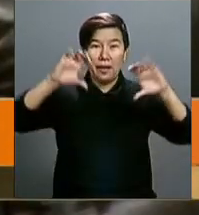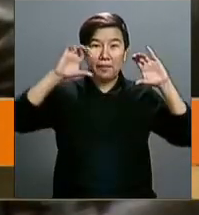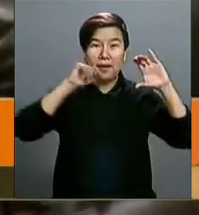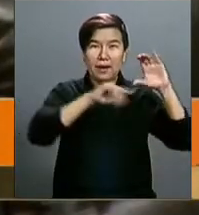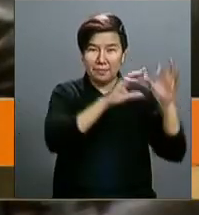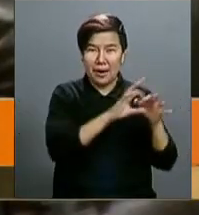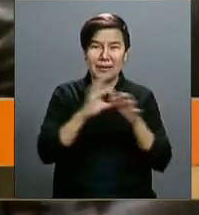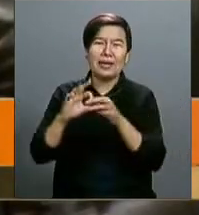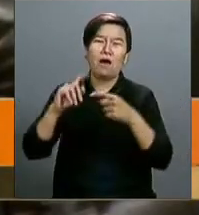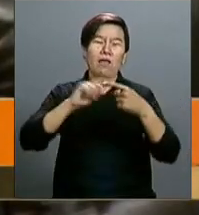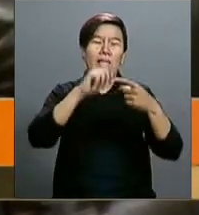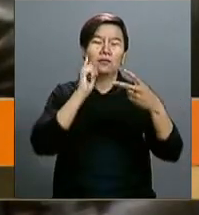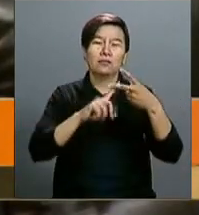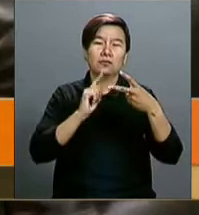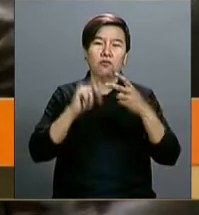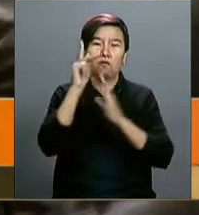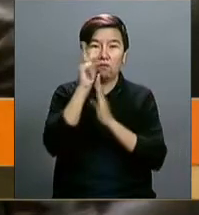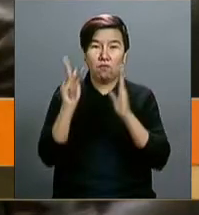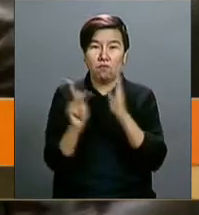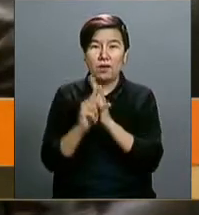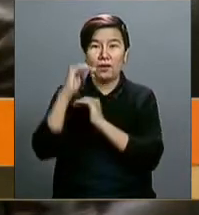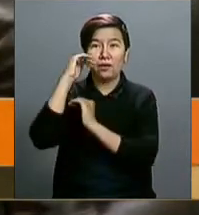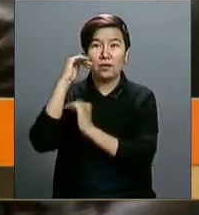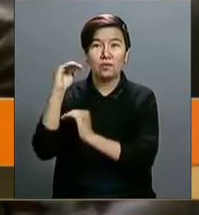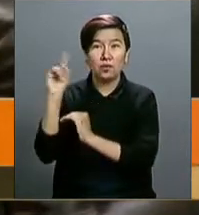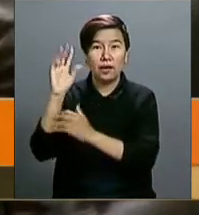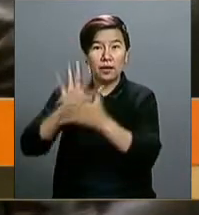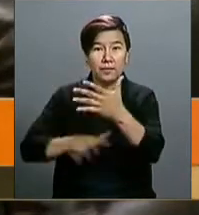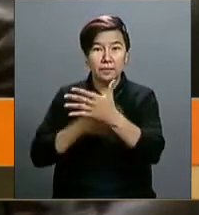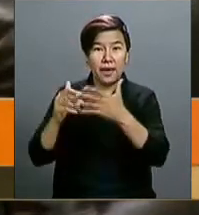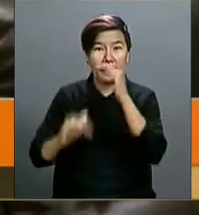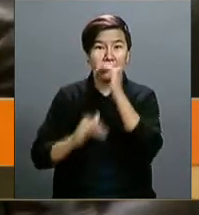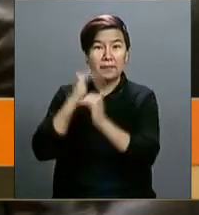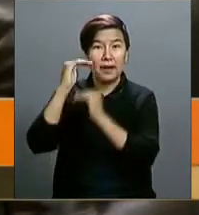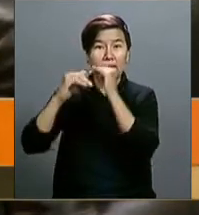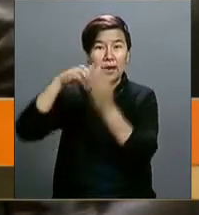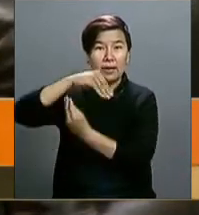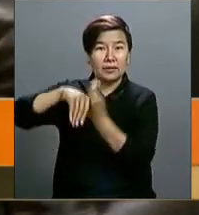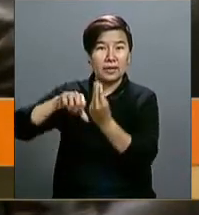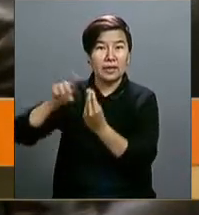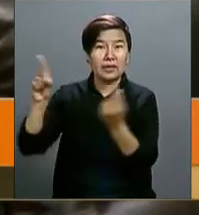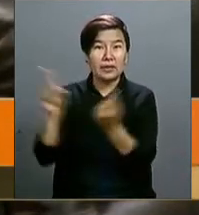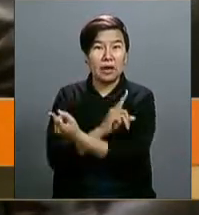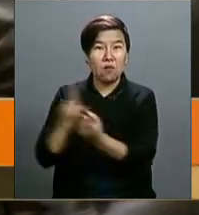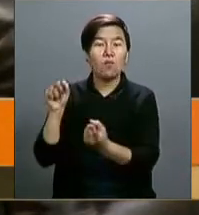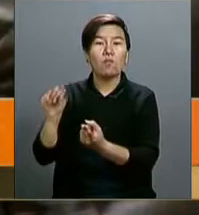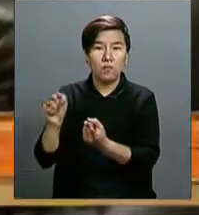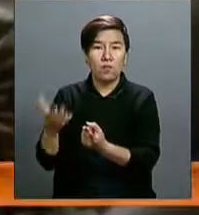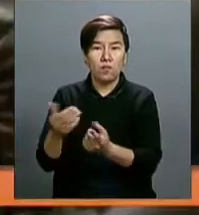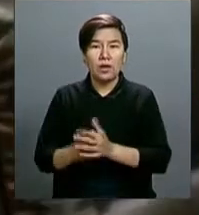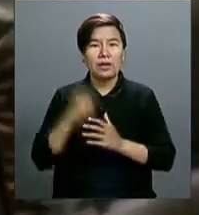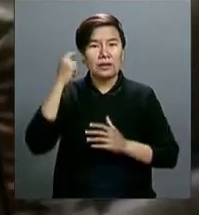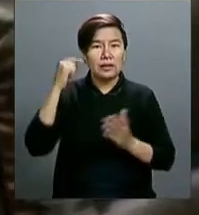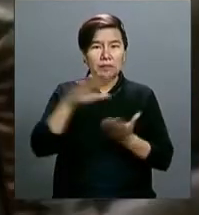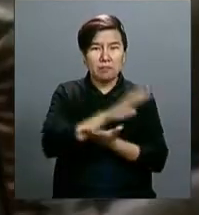การที่2กฎหมายกำหนดว่าผูกพันแผนพัฒนาการเศรษฐกิจและสังคมแห่งชาตินั่นแปลว่าประเทศไทย